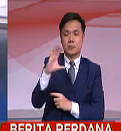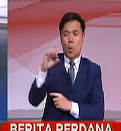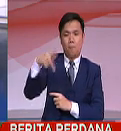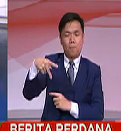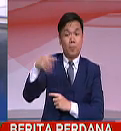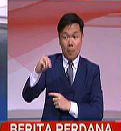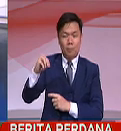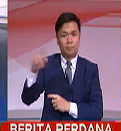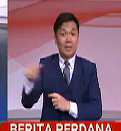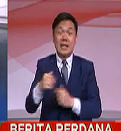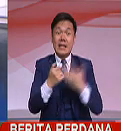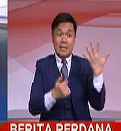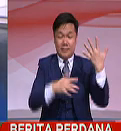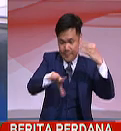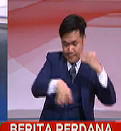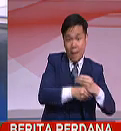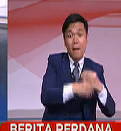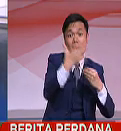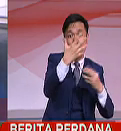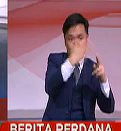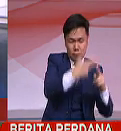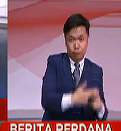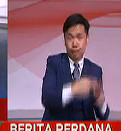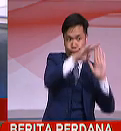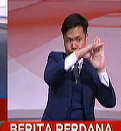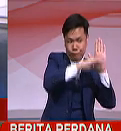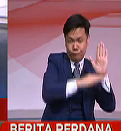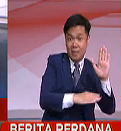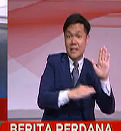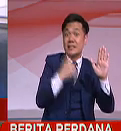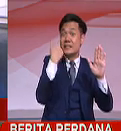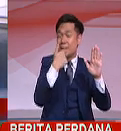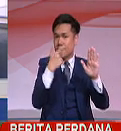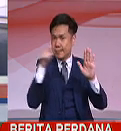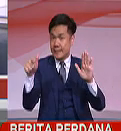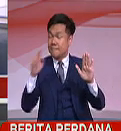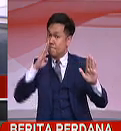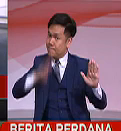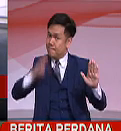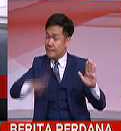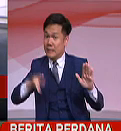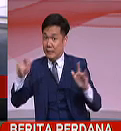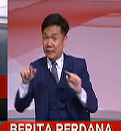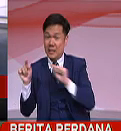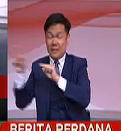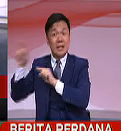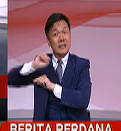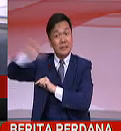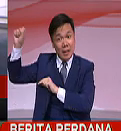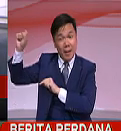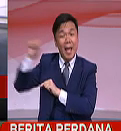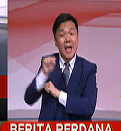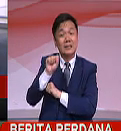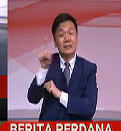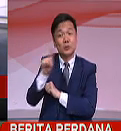tersebut masuk 5 nama baru dalam senarai terkini penjenayah rentas sempadan di Zon Selamat Timur Sabah